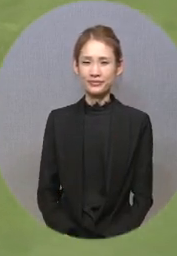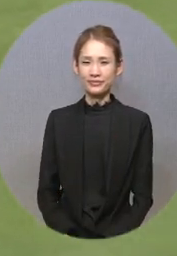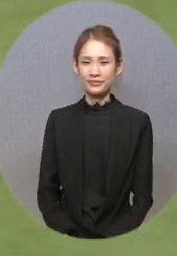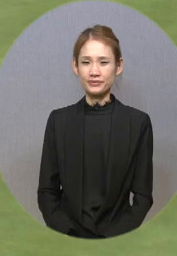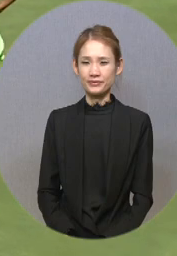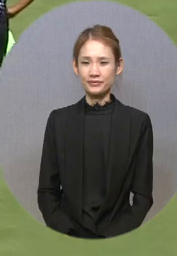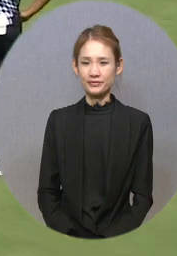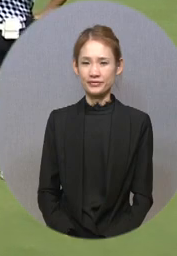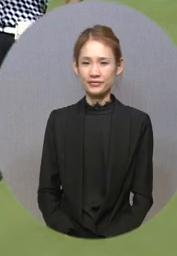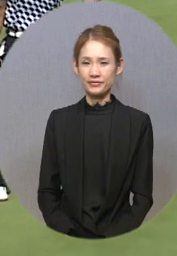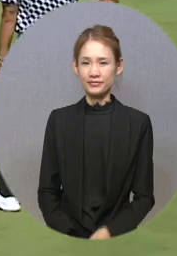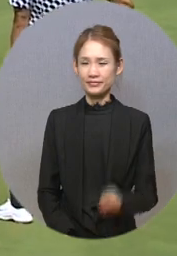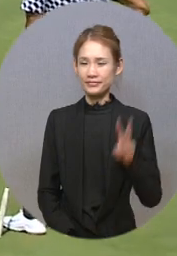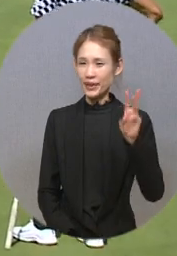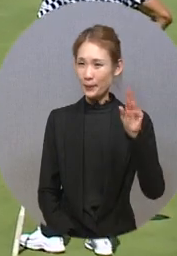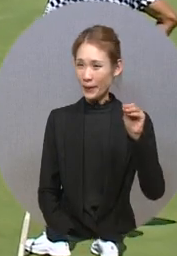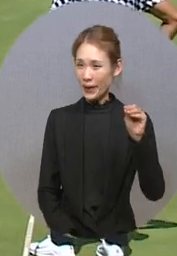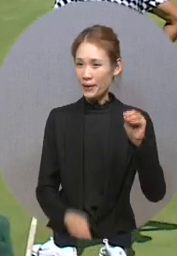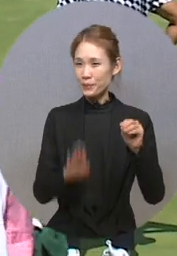3만 원 버디 버디.